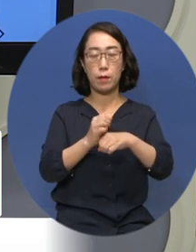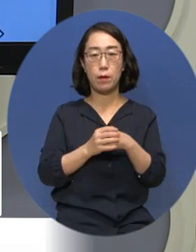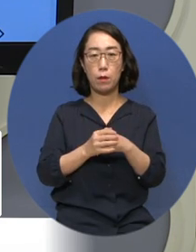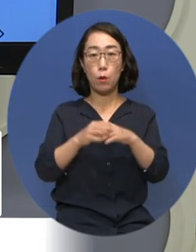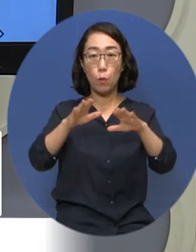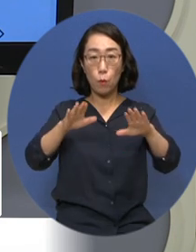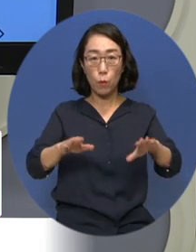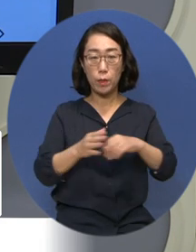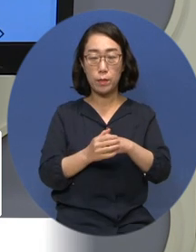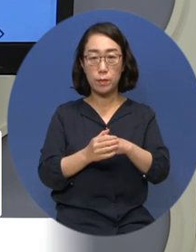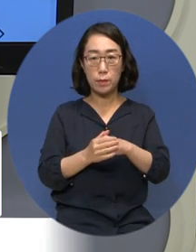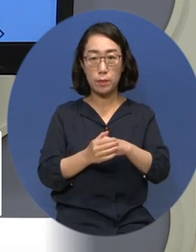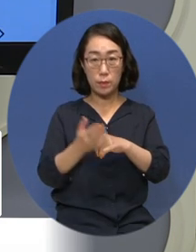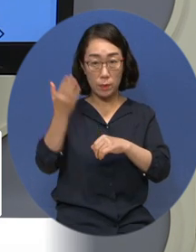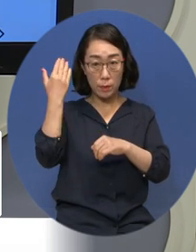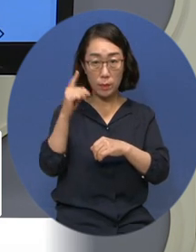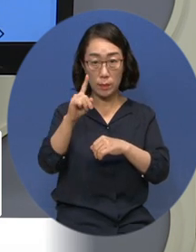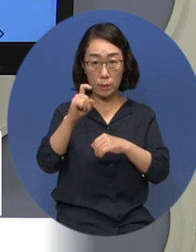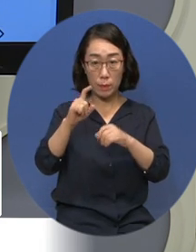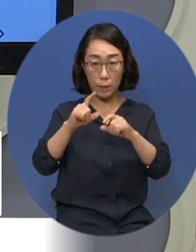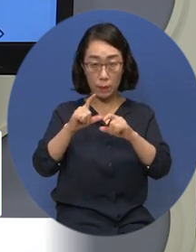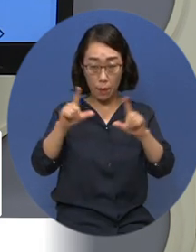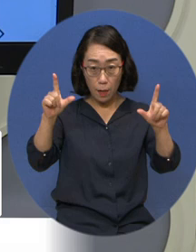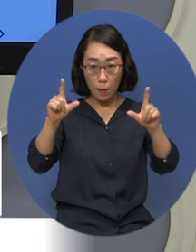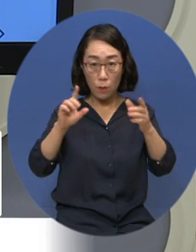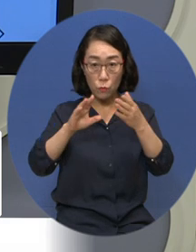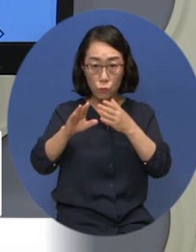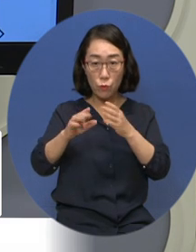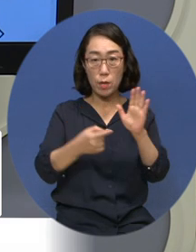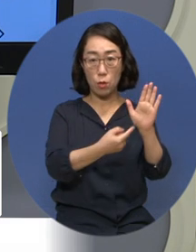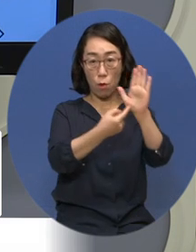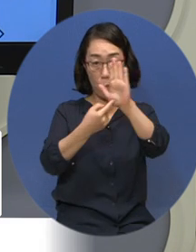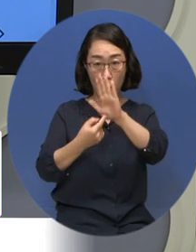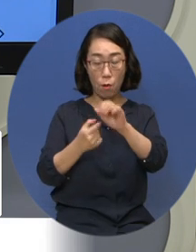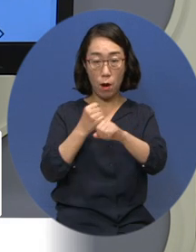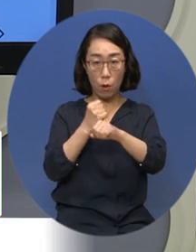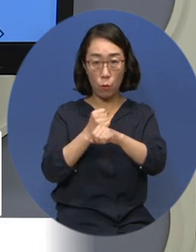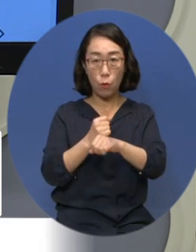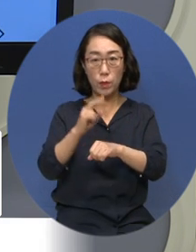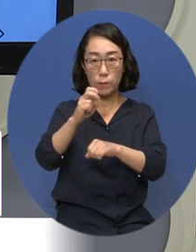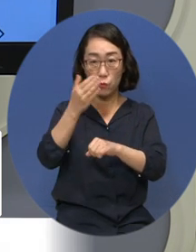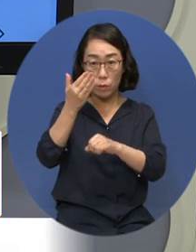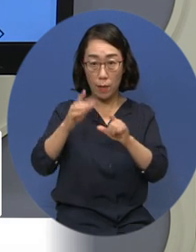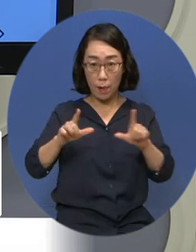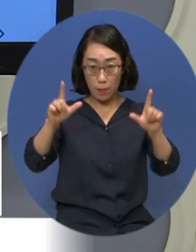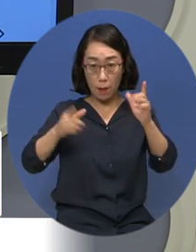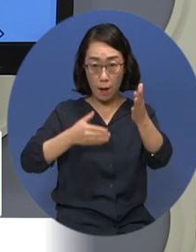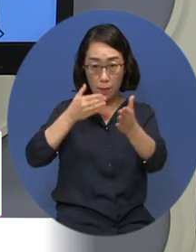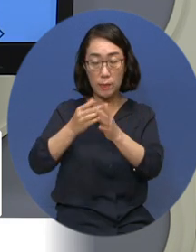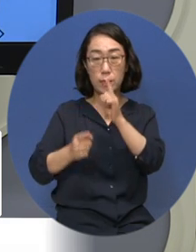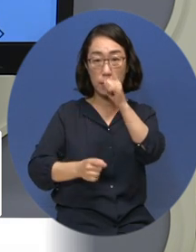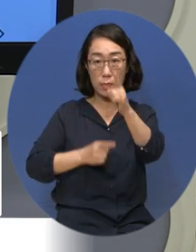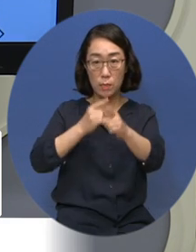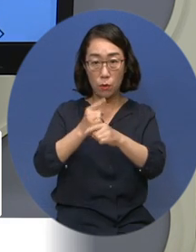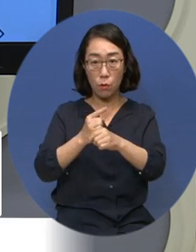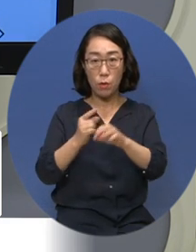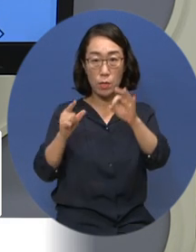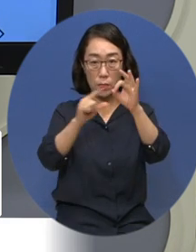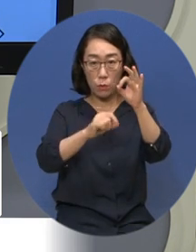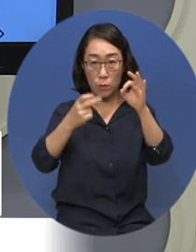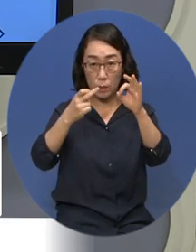올해는 지난 11일 사업 설명회 개최 호 오는 29일까지 신청을 받아 다음달 12일 최종